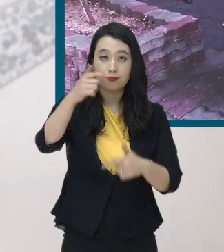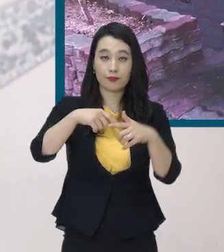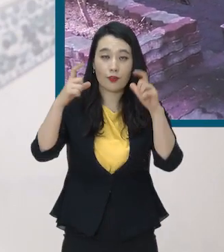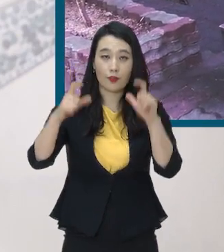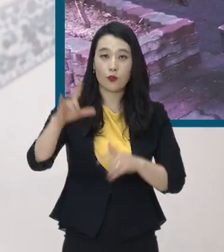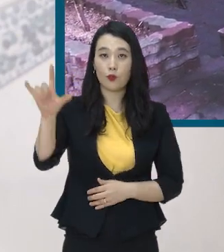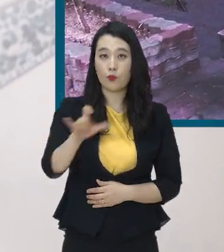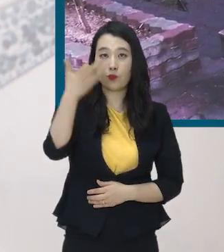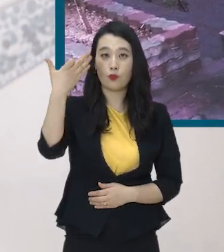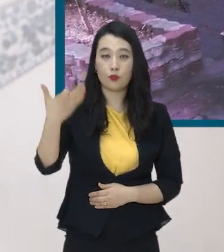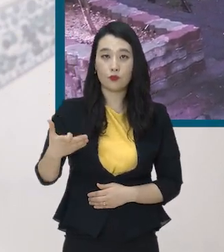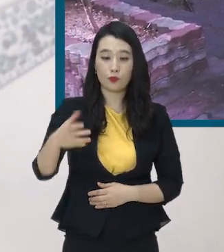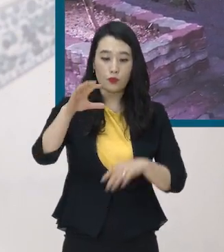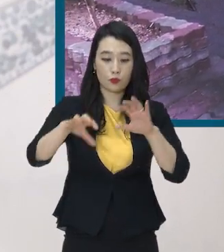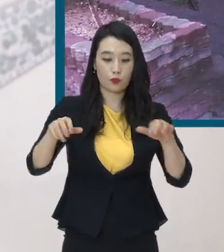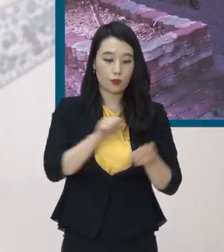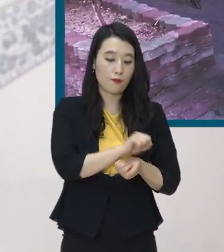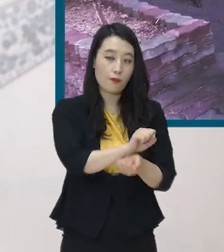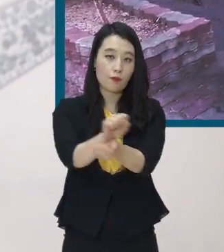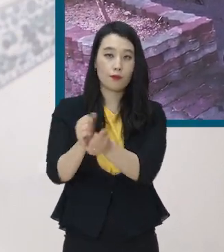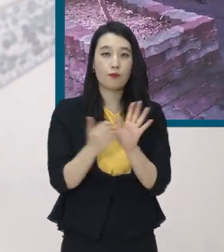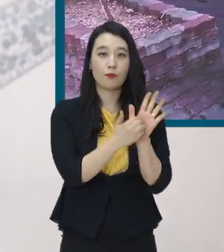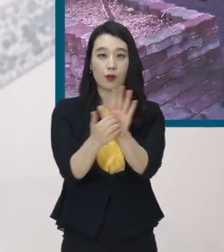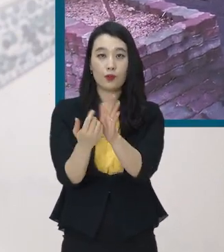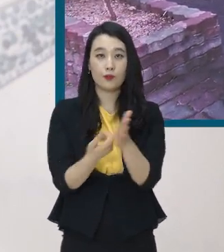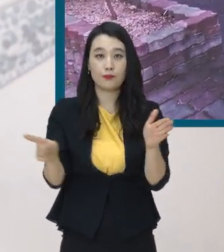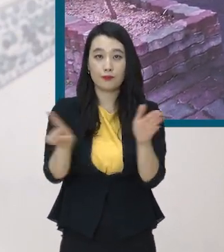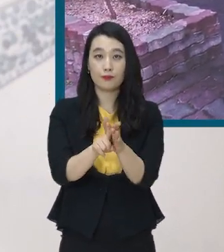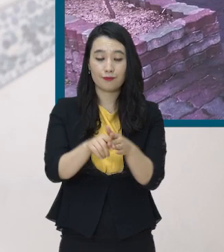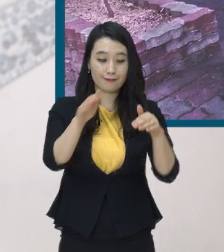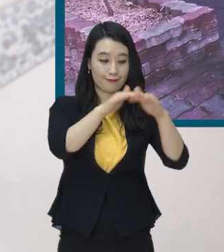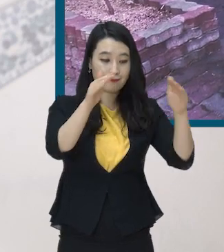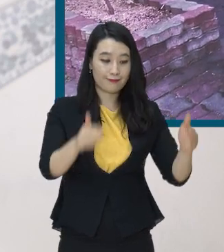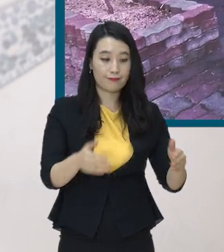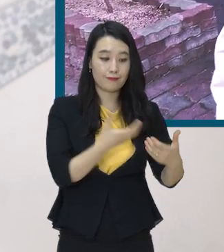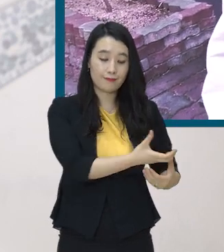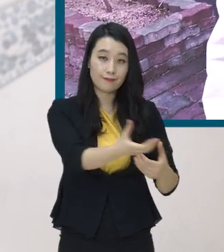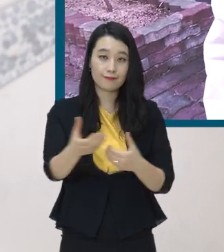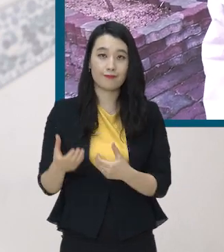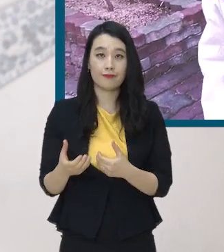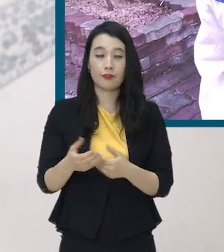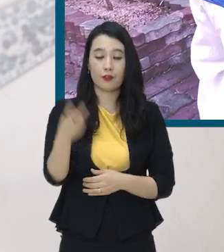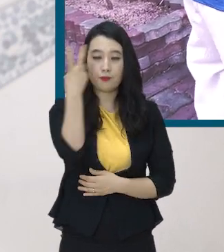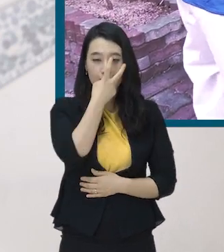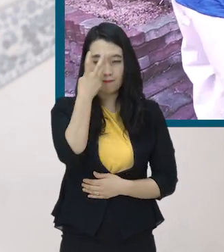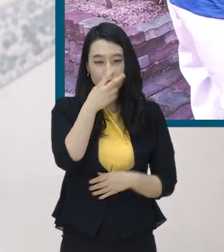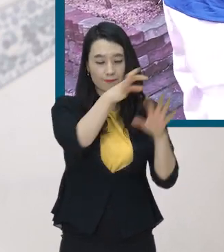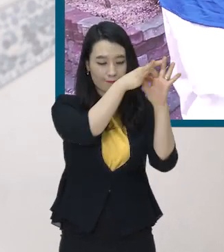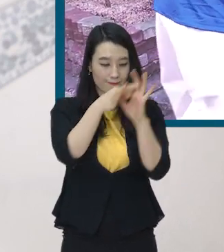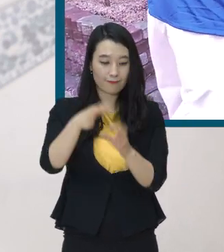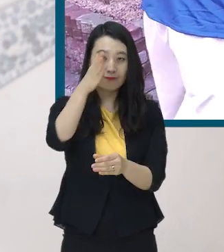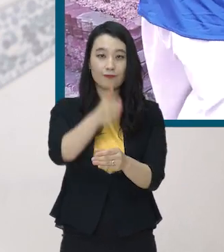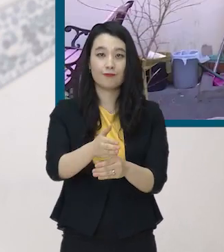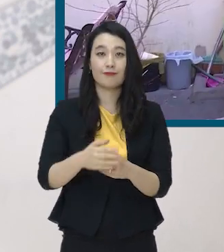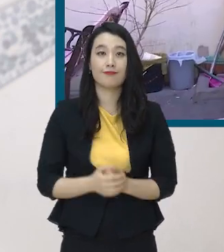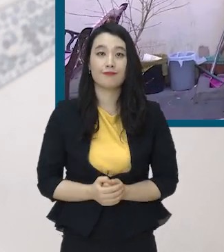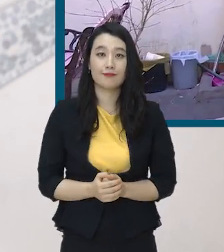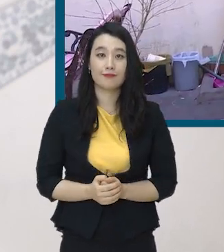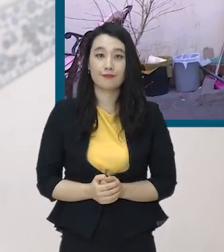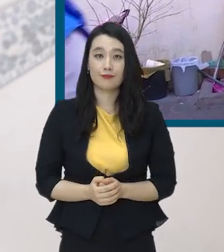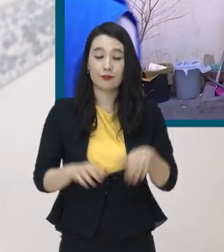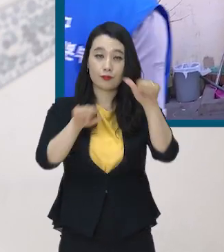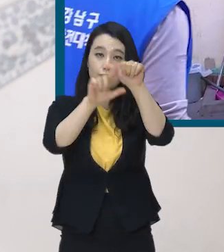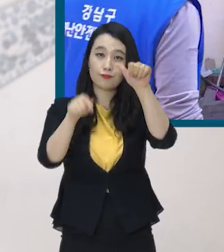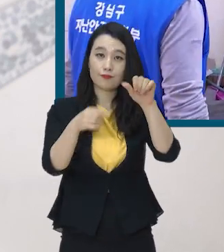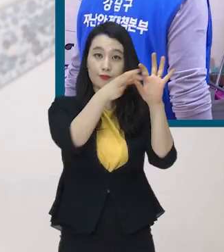강남구가 코로나19의 지역사회 감염을 예방하기 위해 시설별로 방역소독과 현장 점검을 이어나가고 있습니다.